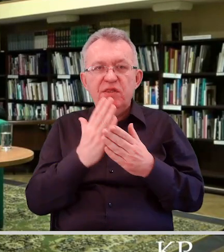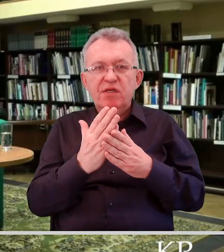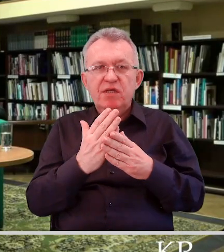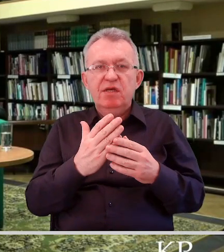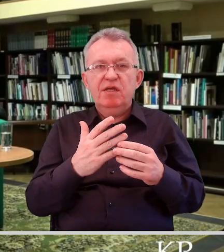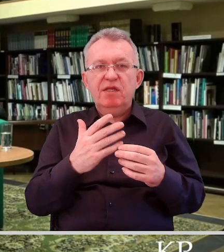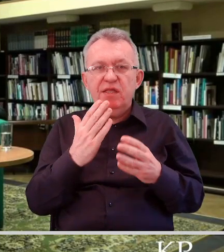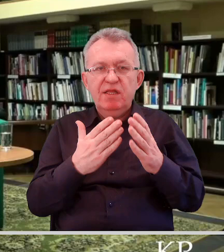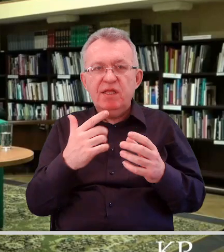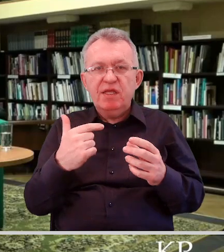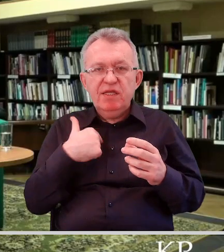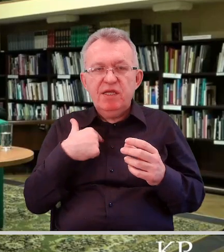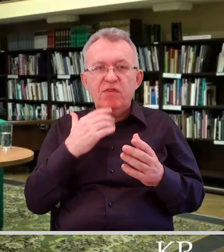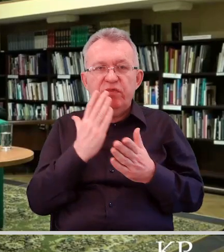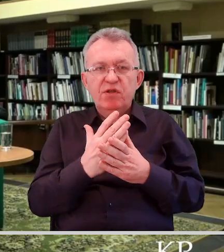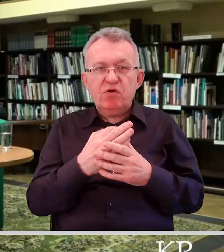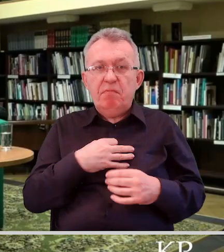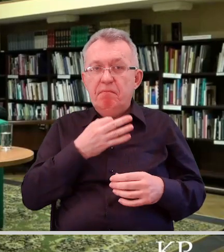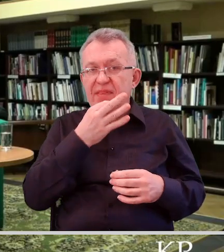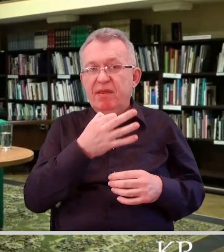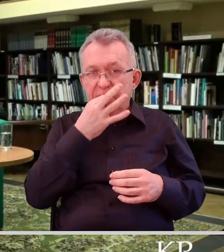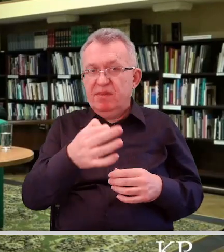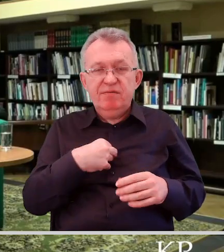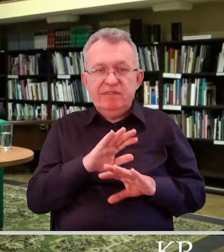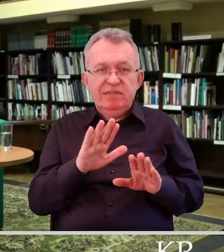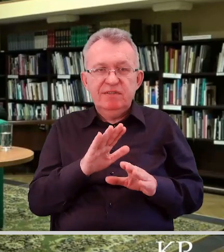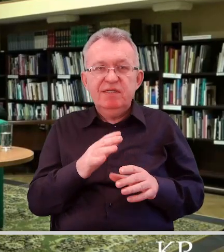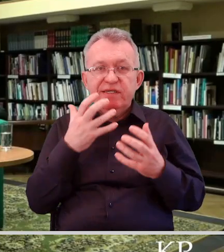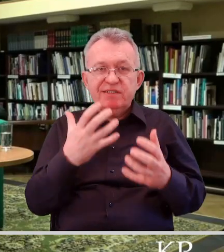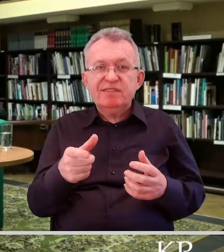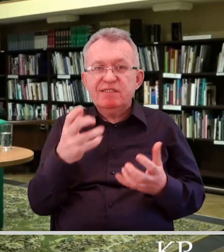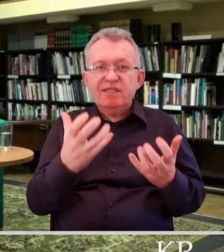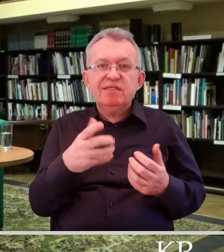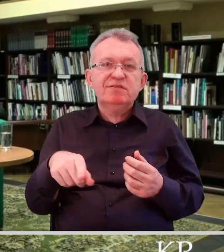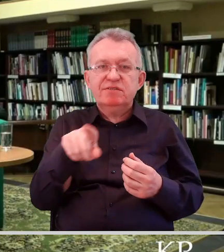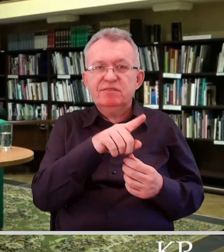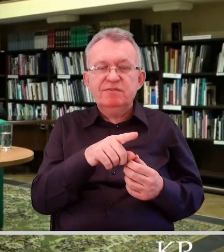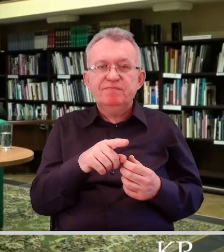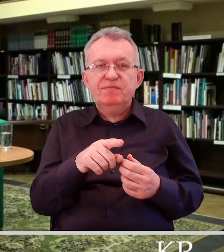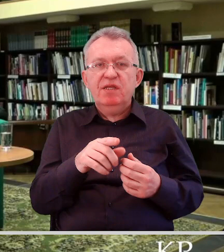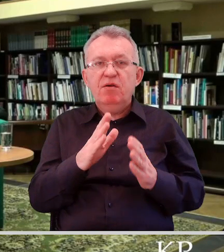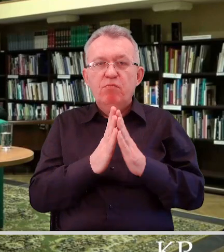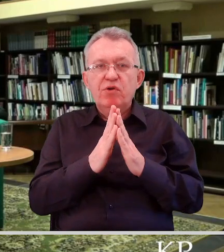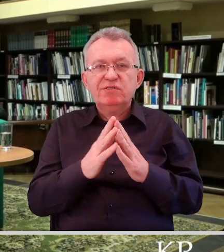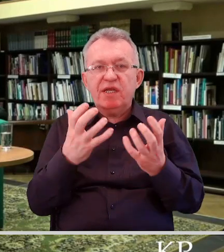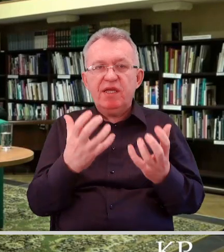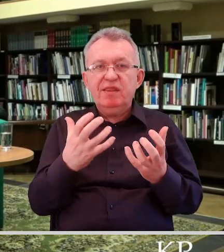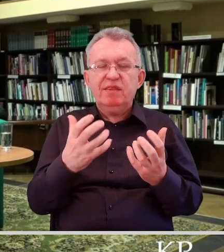tym polegać, że ja tu tylko zadaję pytania, to chcę zachęcić. Bardzo proszę,